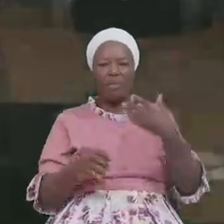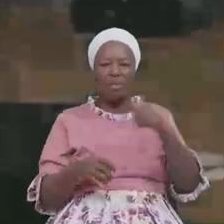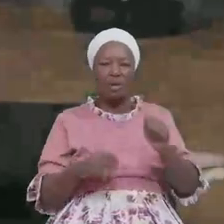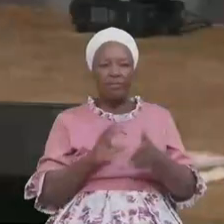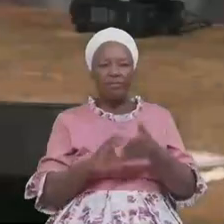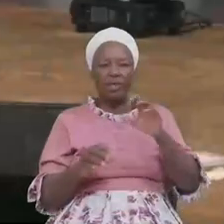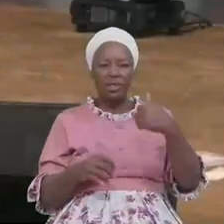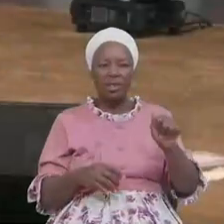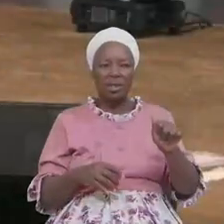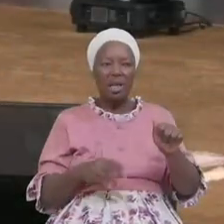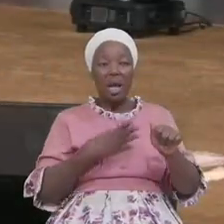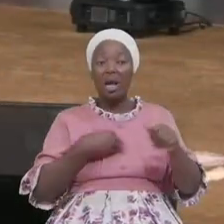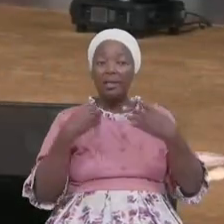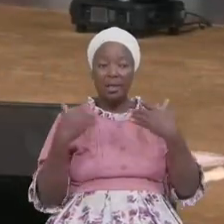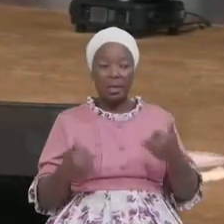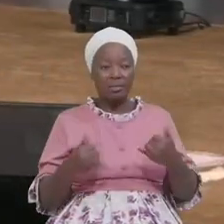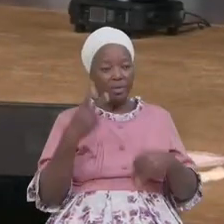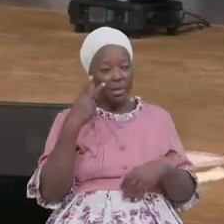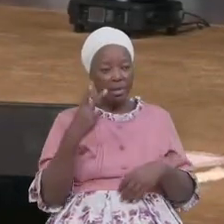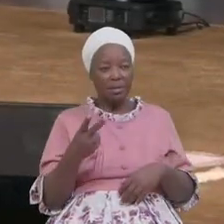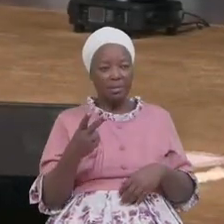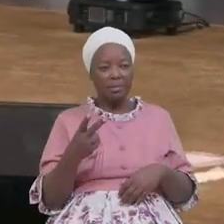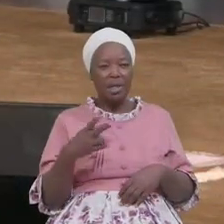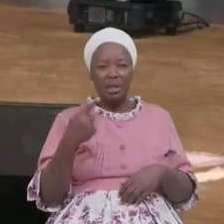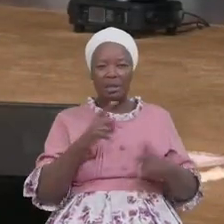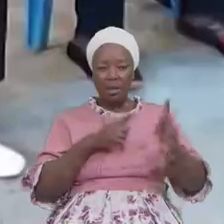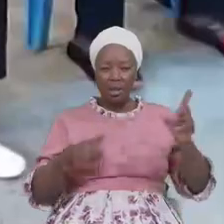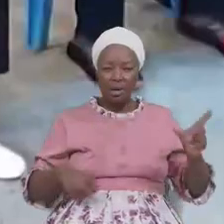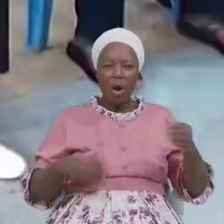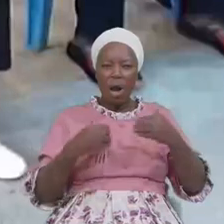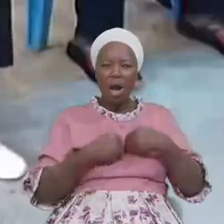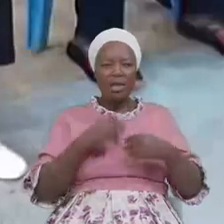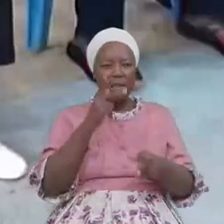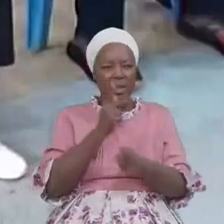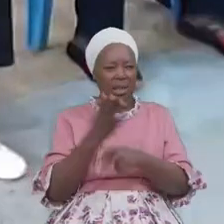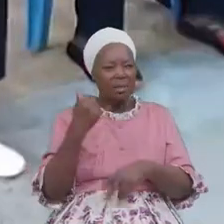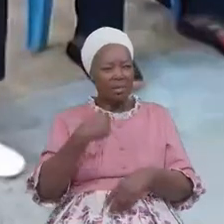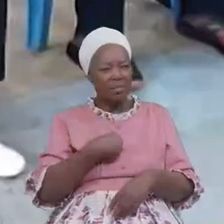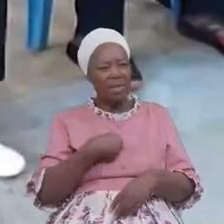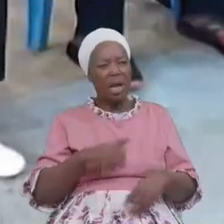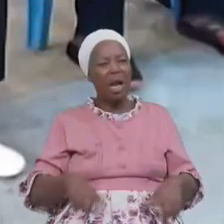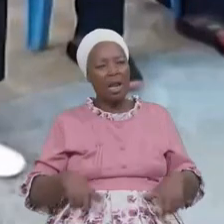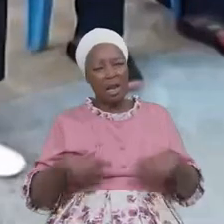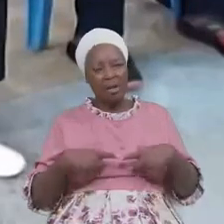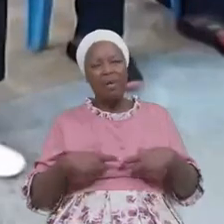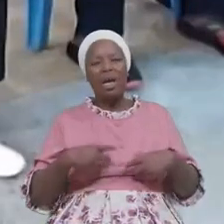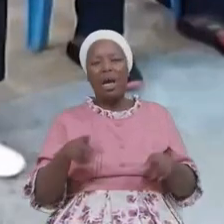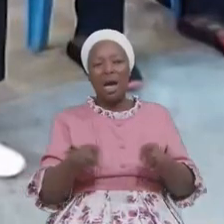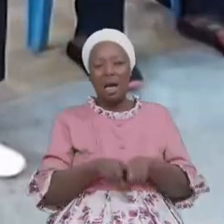Verset 10, mais maintenant, voici, l'Éternel m'a fait vivre, comme il l'a